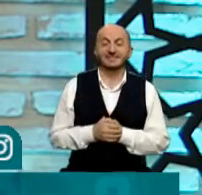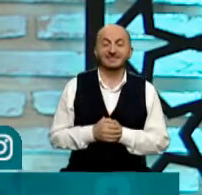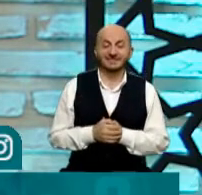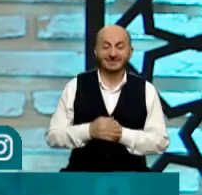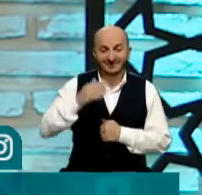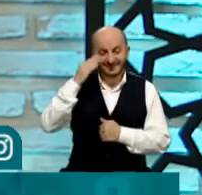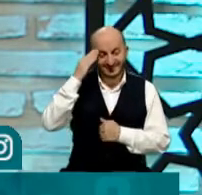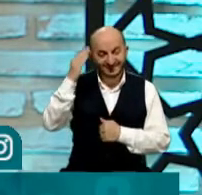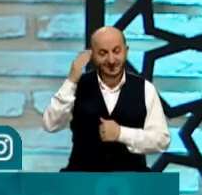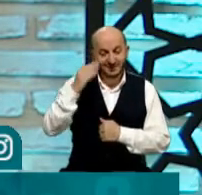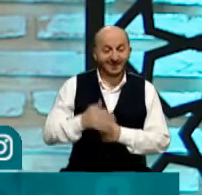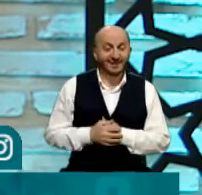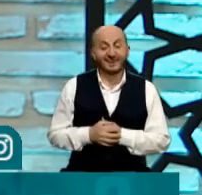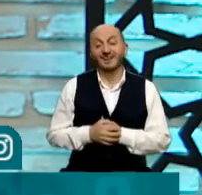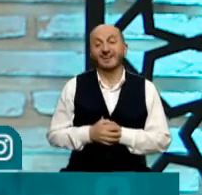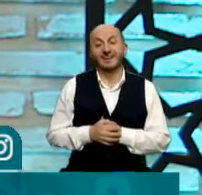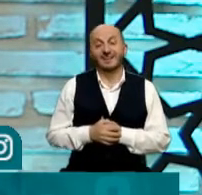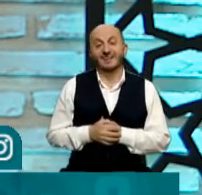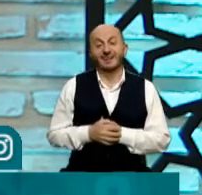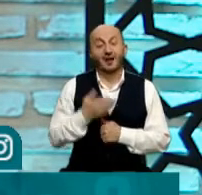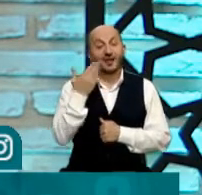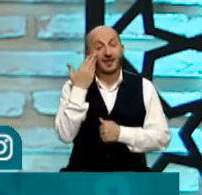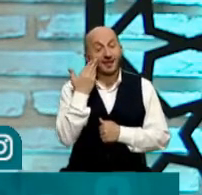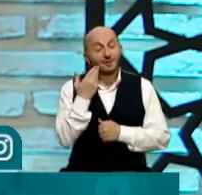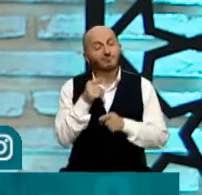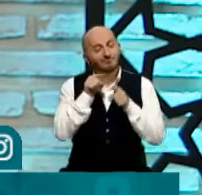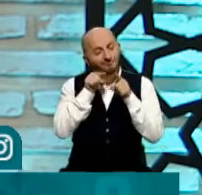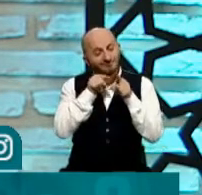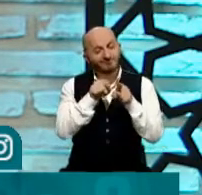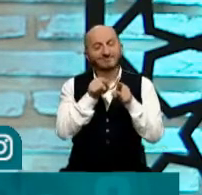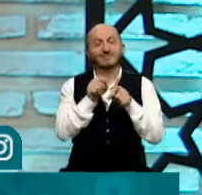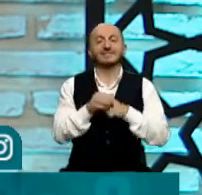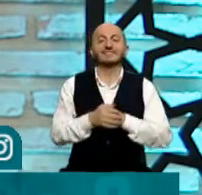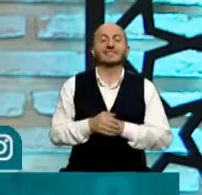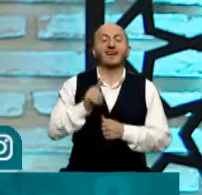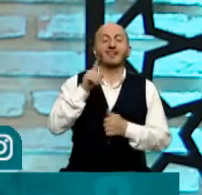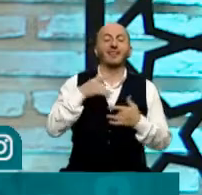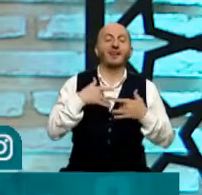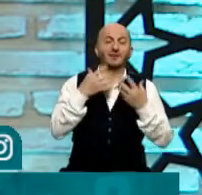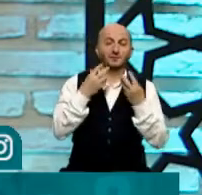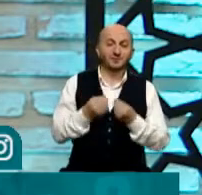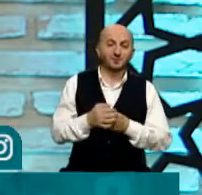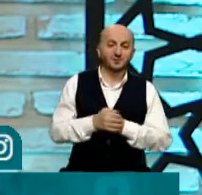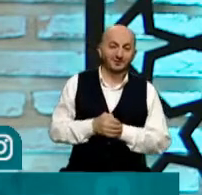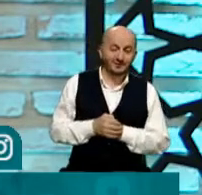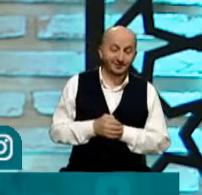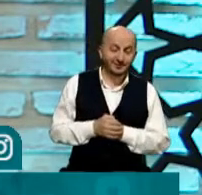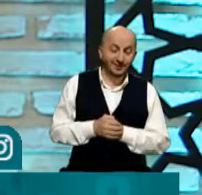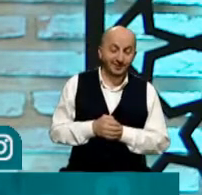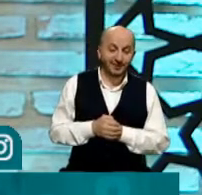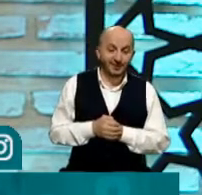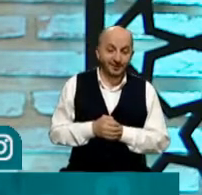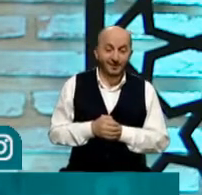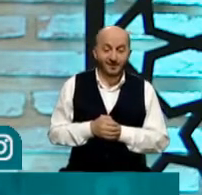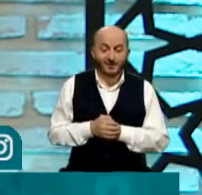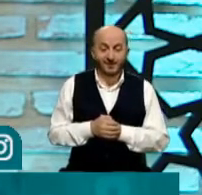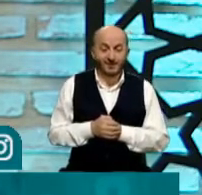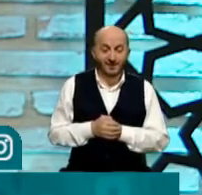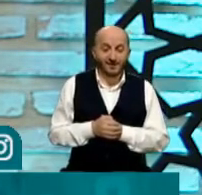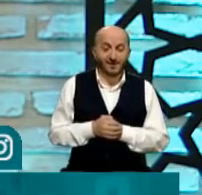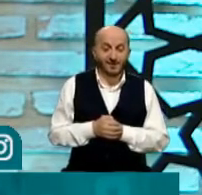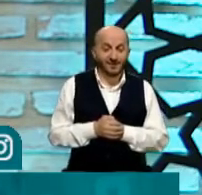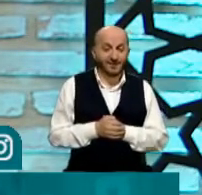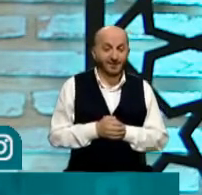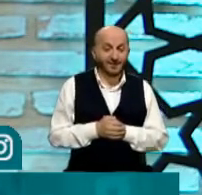Safalar getirdiniz. Sizi hep takip ediyorum. Allah razı olsun. Maşallah, subhanallah, Allah razı olsun sizi yetiştirenlerden. Amin, Allah razı olsun.